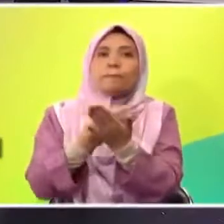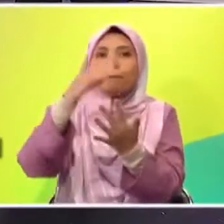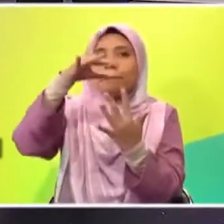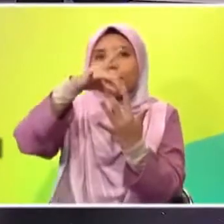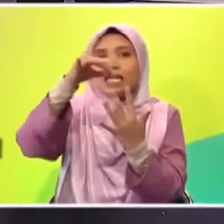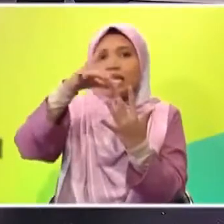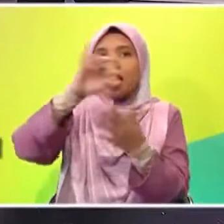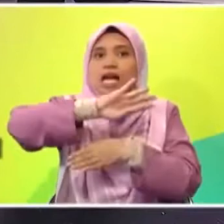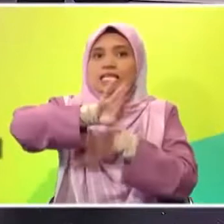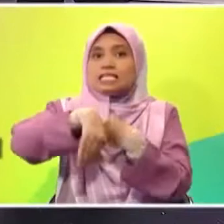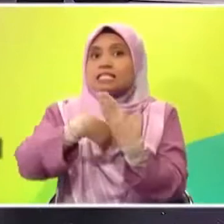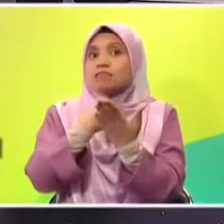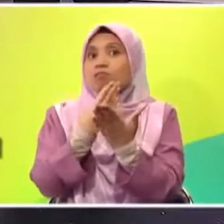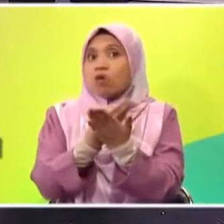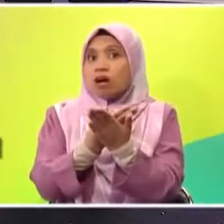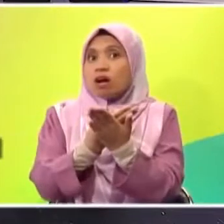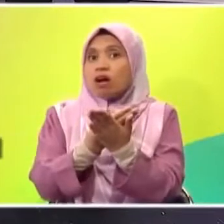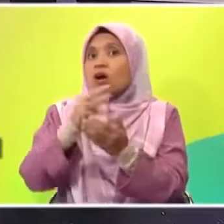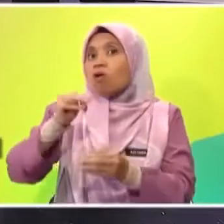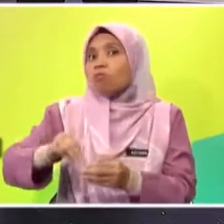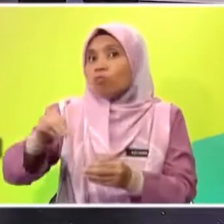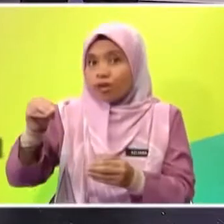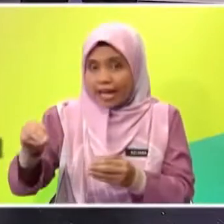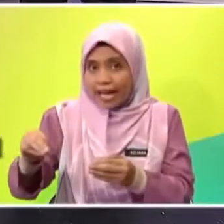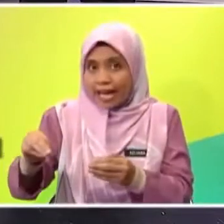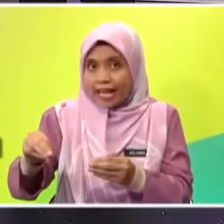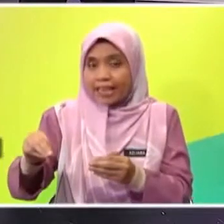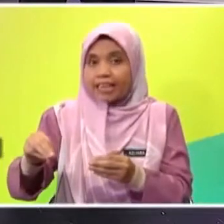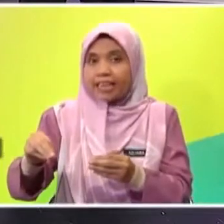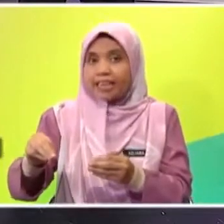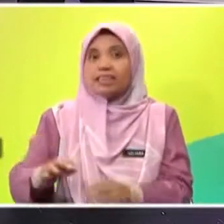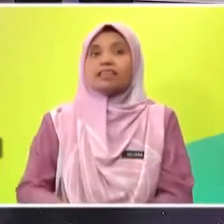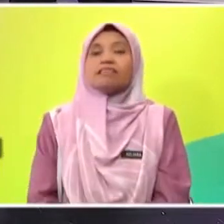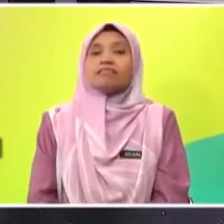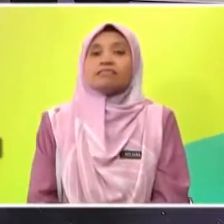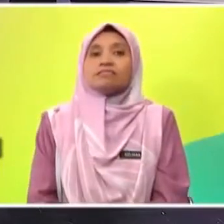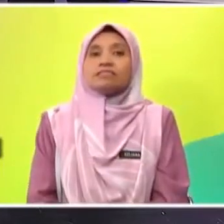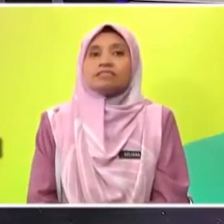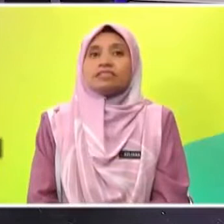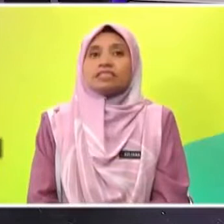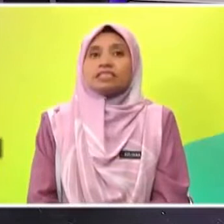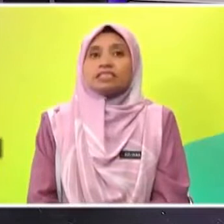murid Sherly baik karena belum tanpa lebih murid ah